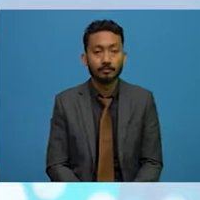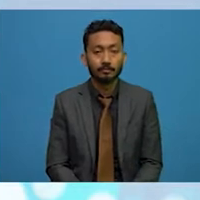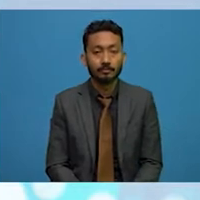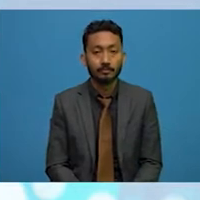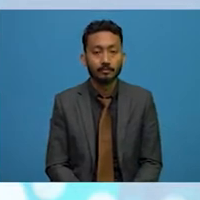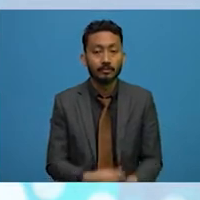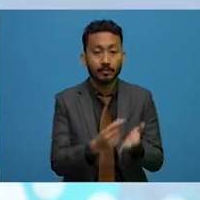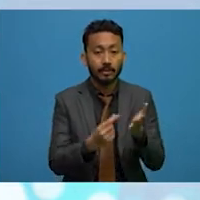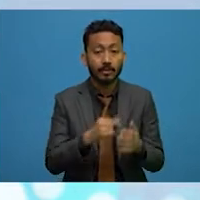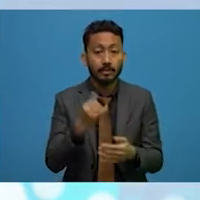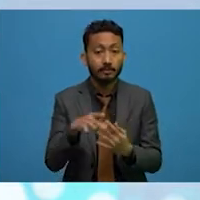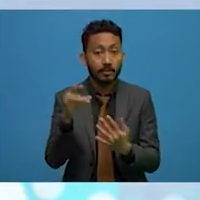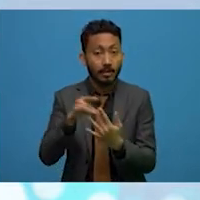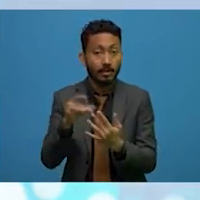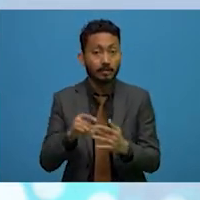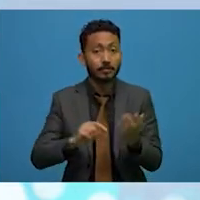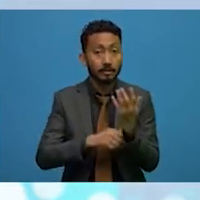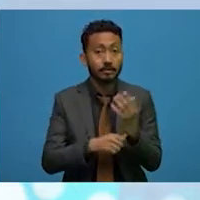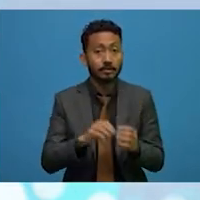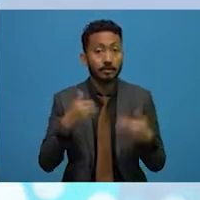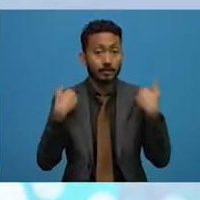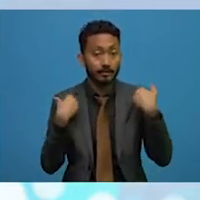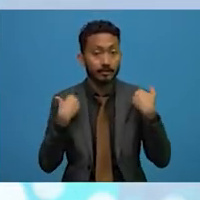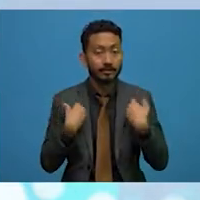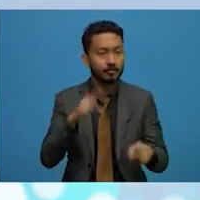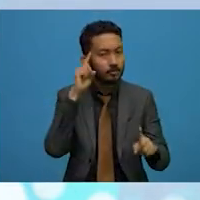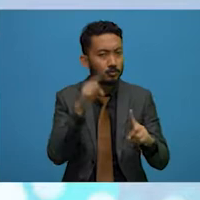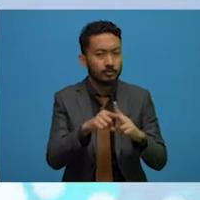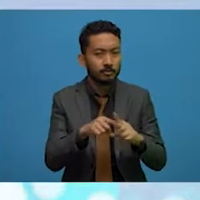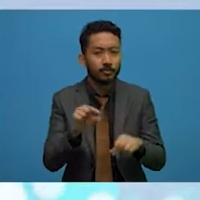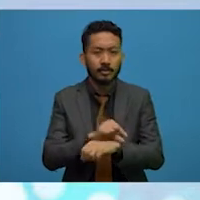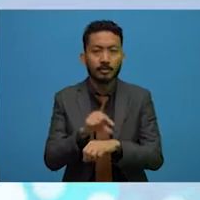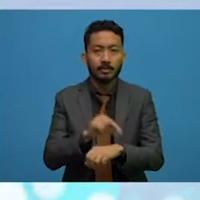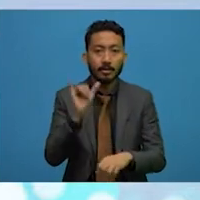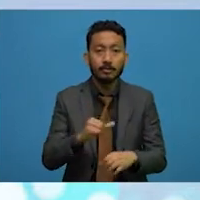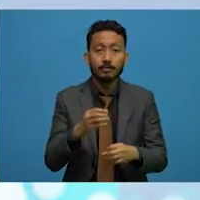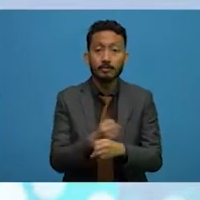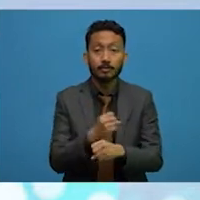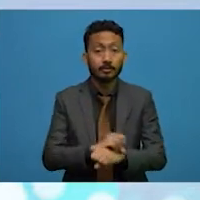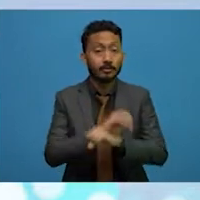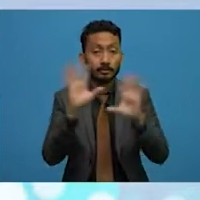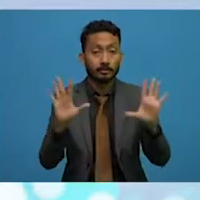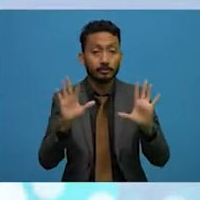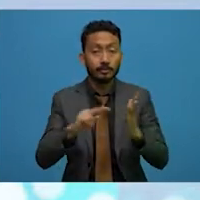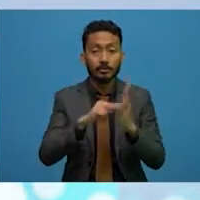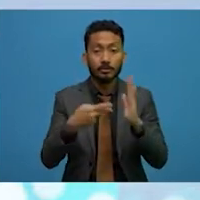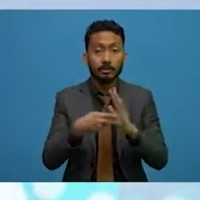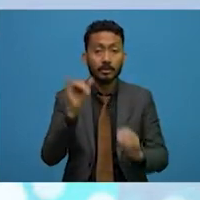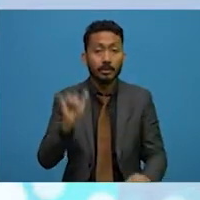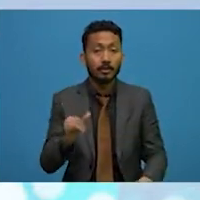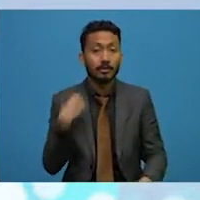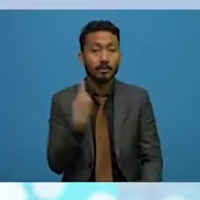grafik yang dipilih berfungsi dan mempunyai tujuan penggunaan yang dapat menjelaskan maksud yang